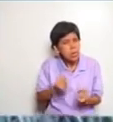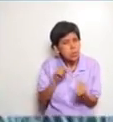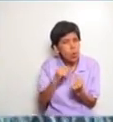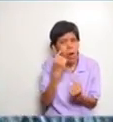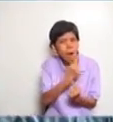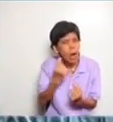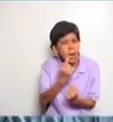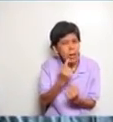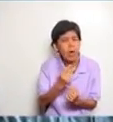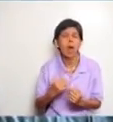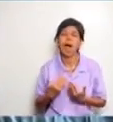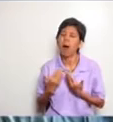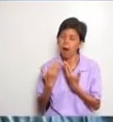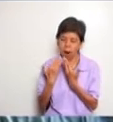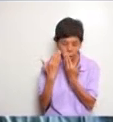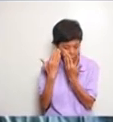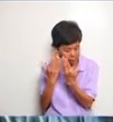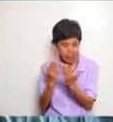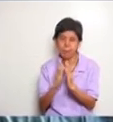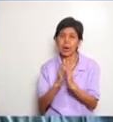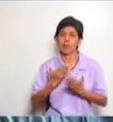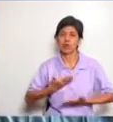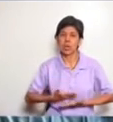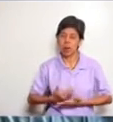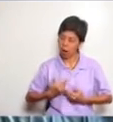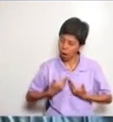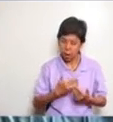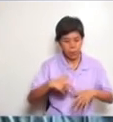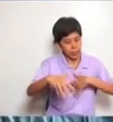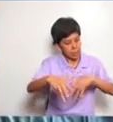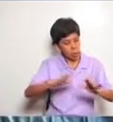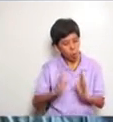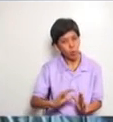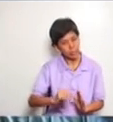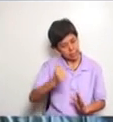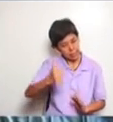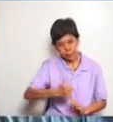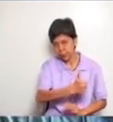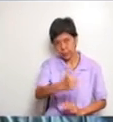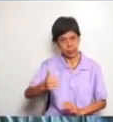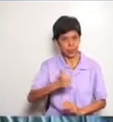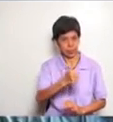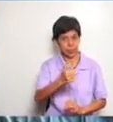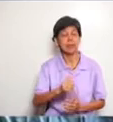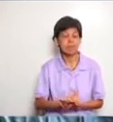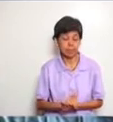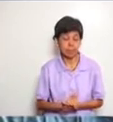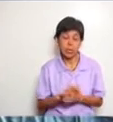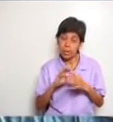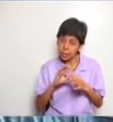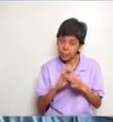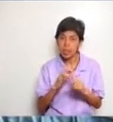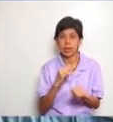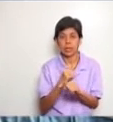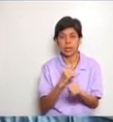ใช้พทธิสร้างเราโดยการทำหนาที่ดำรงเผ่าพันธให้ดีขึ้นนั้นมาจากก